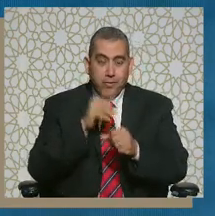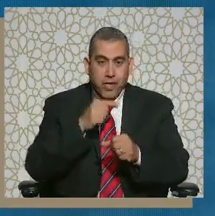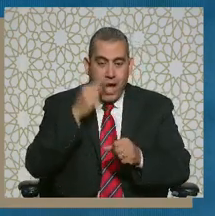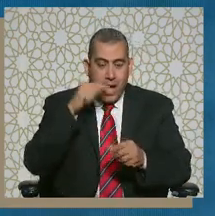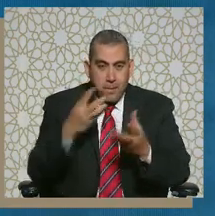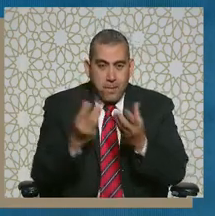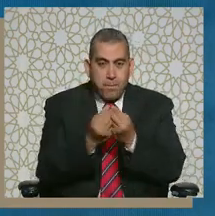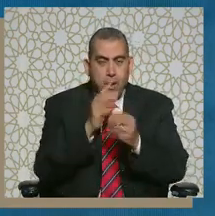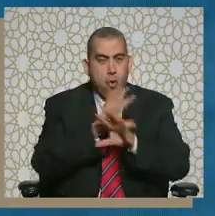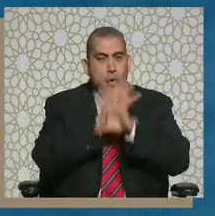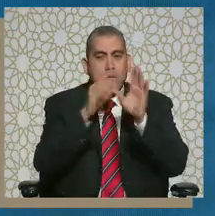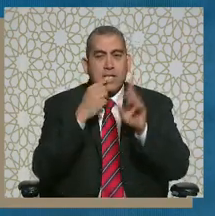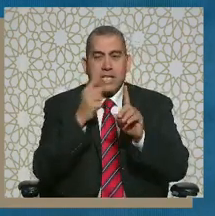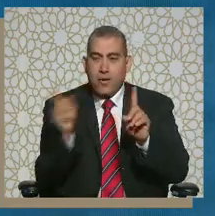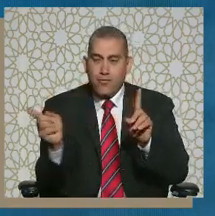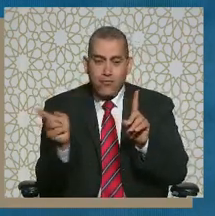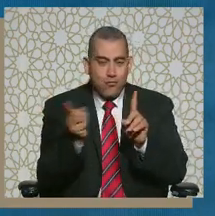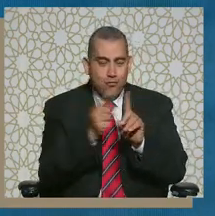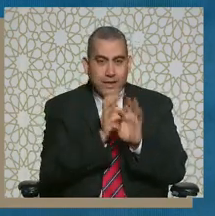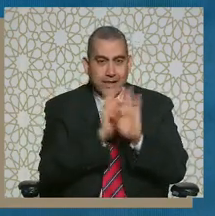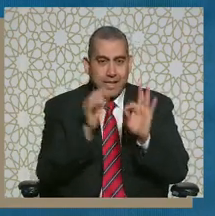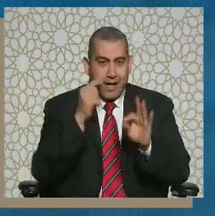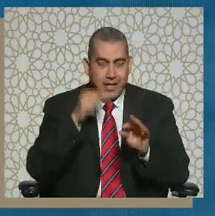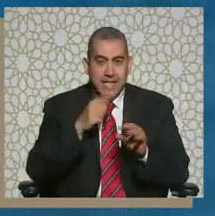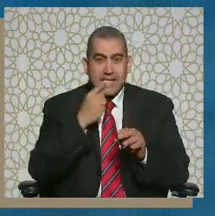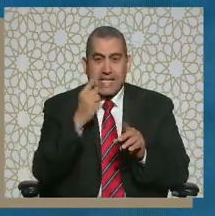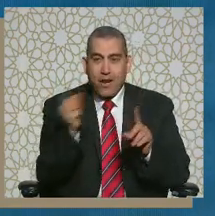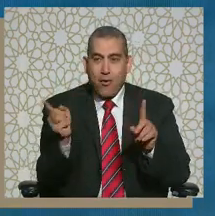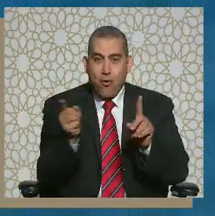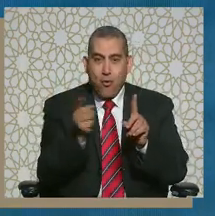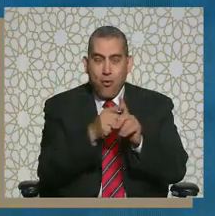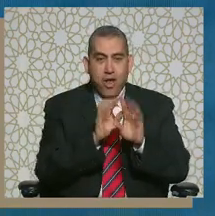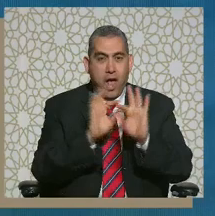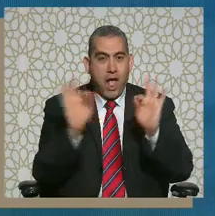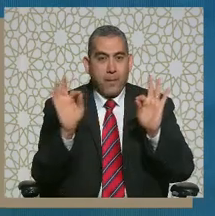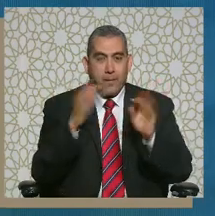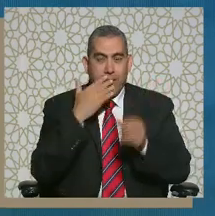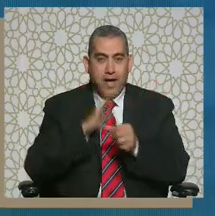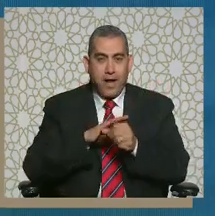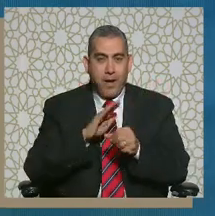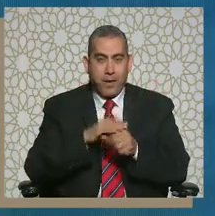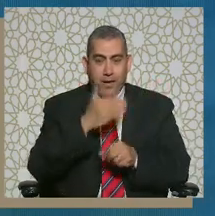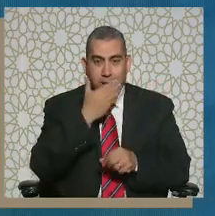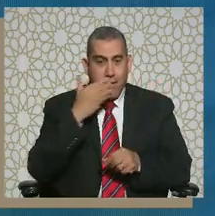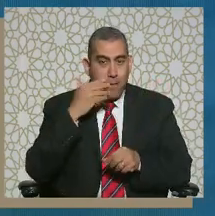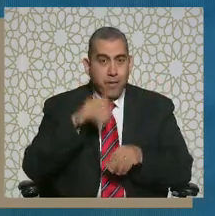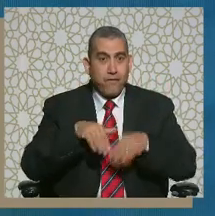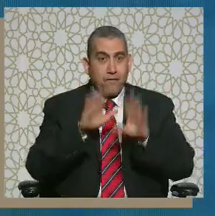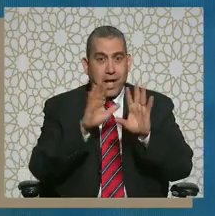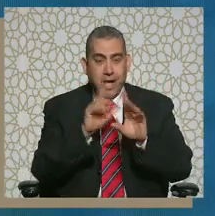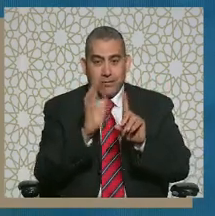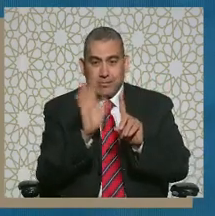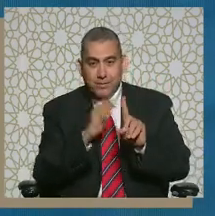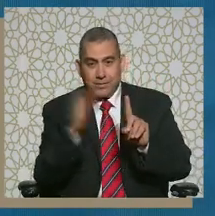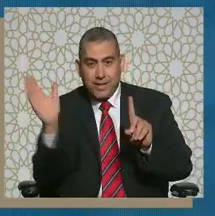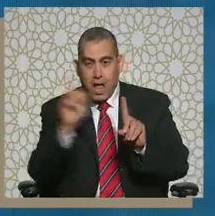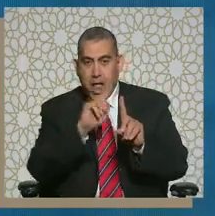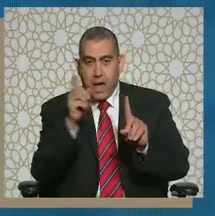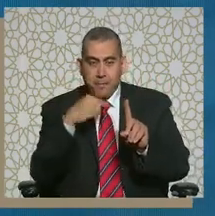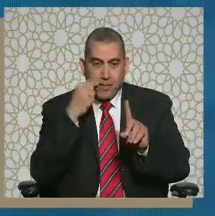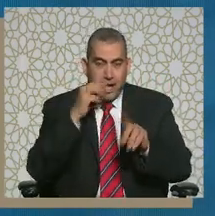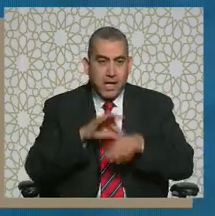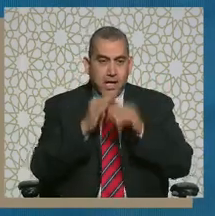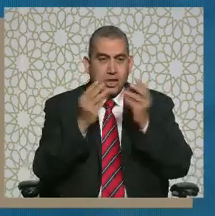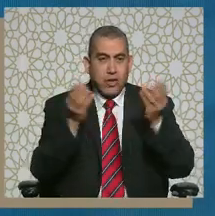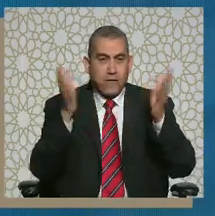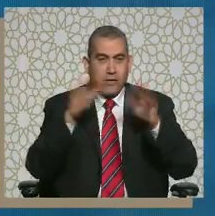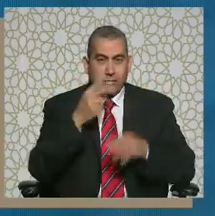معاهم في كل الاوقات واصبحت السنه كلها رمضان واصبح رمضان ما بيفرقش اصبح الناس كتيره جدا جدا